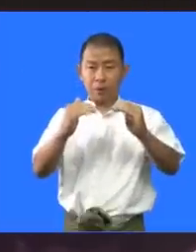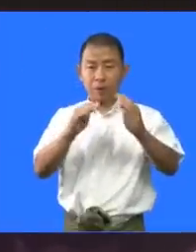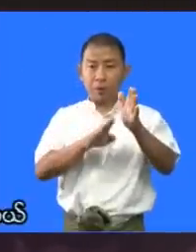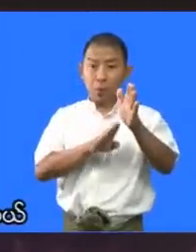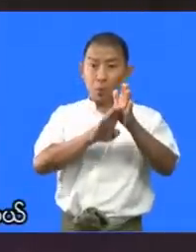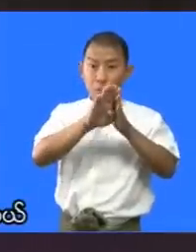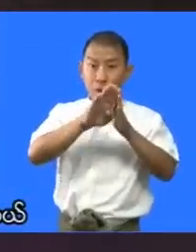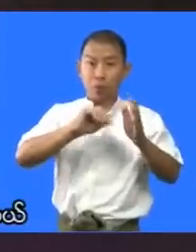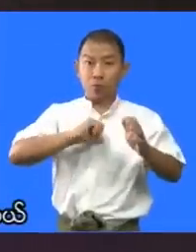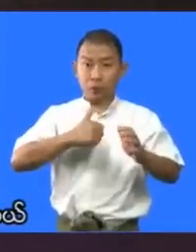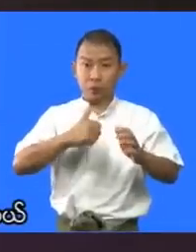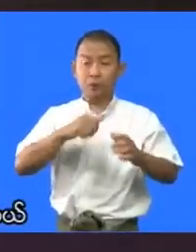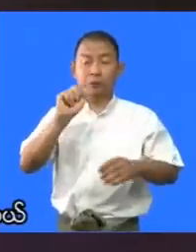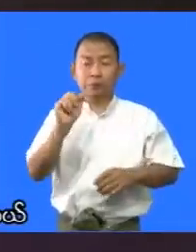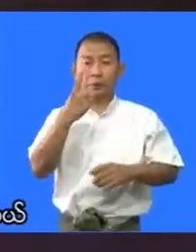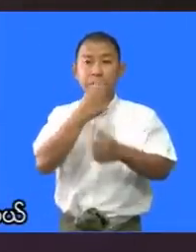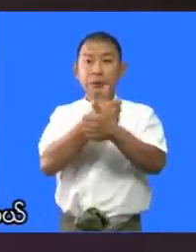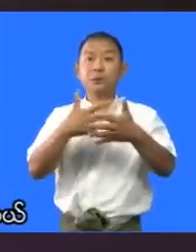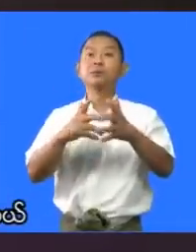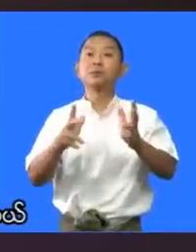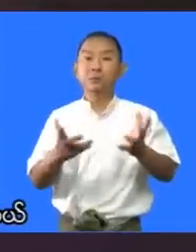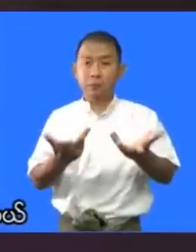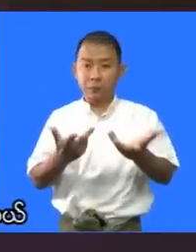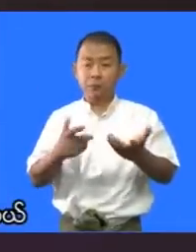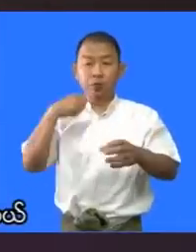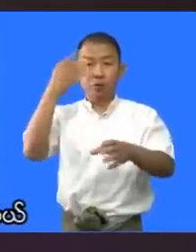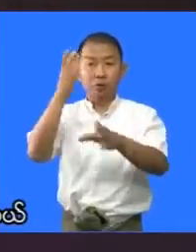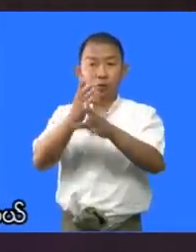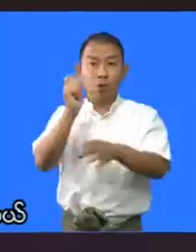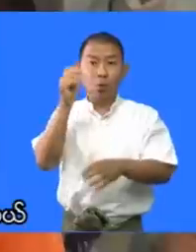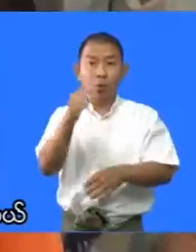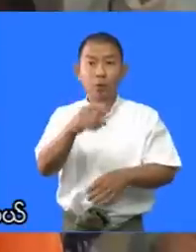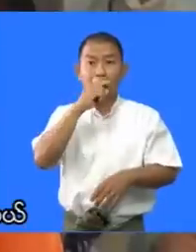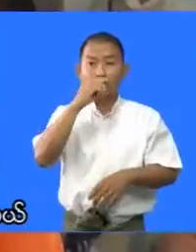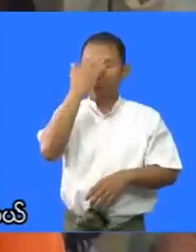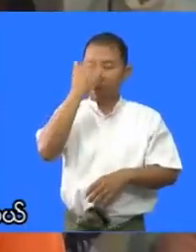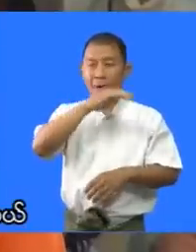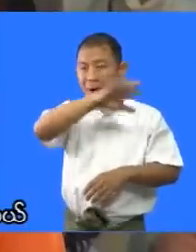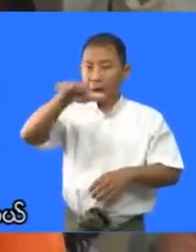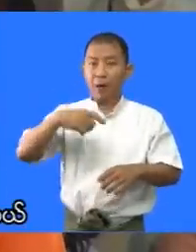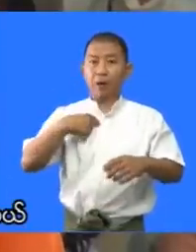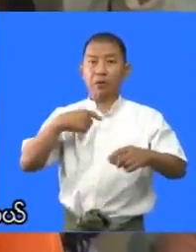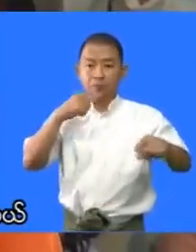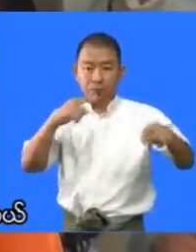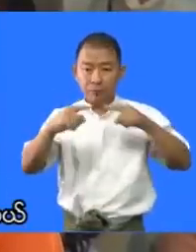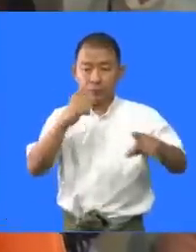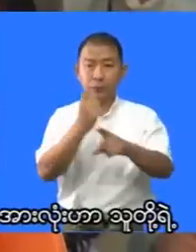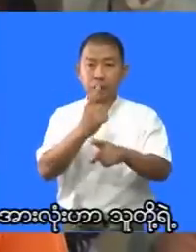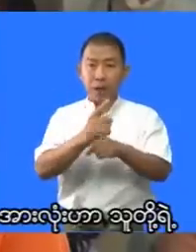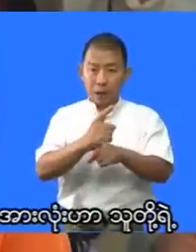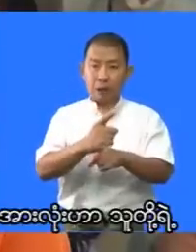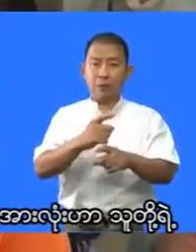င်ဖို့ကျွန်တော်ပြောချင်ပါတယ်အဲ့လောက်ရမယ့်ဟာပထမဆုံးလောက်ရမယ့်အချက်လေးတစ်ချက်ပဲရှိပါတ